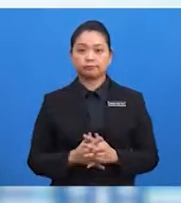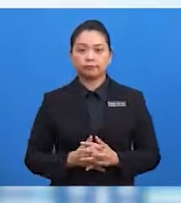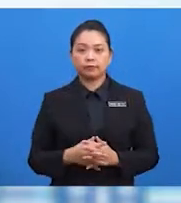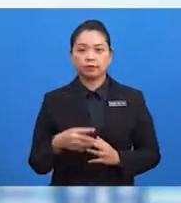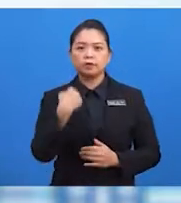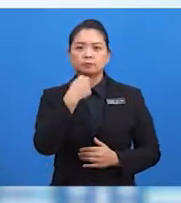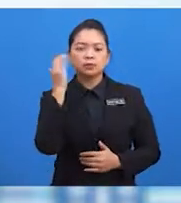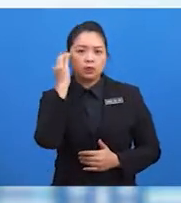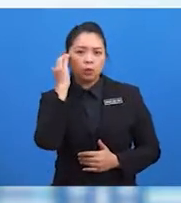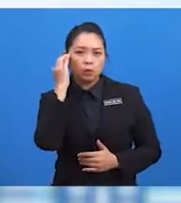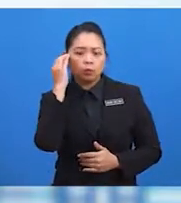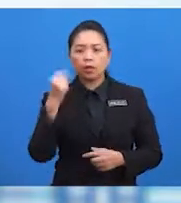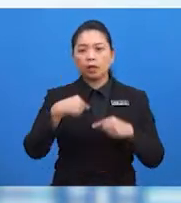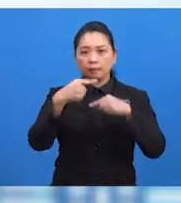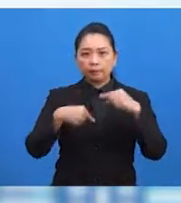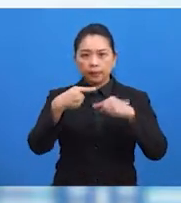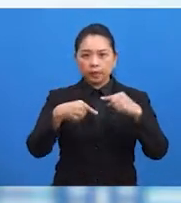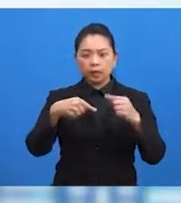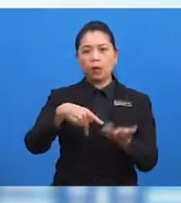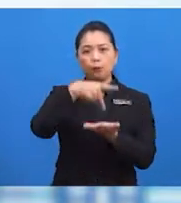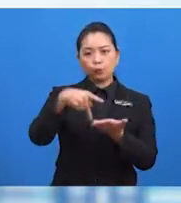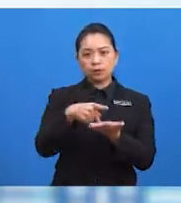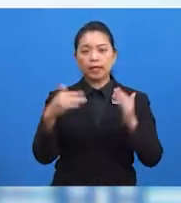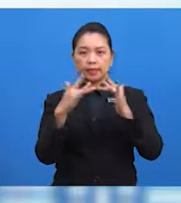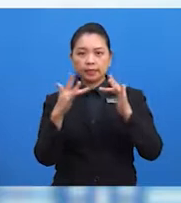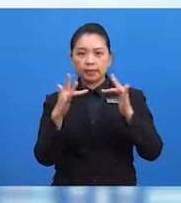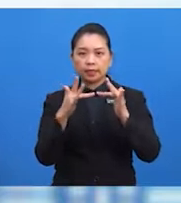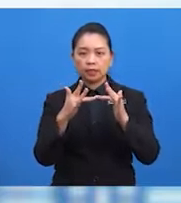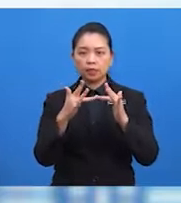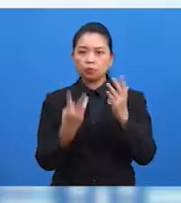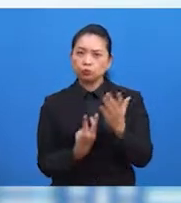Siapa tahu bilakah pusat internet Satu Malaysia diwujudkan?